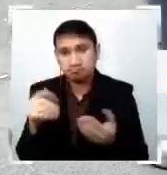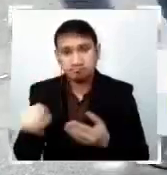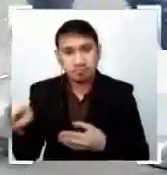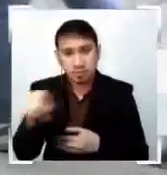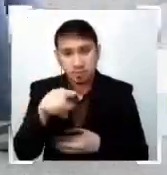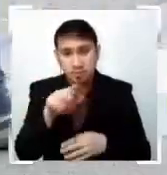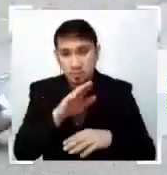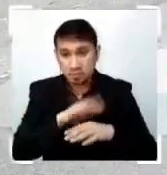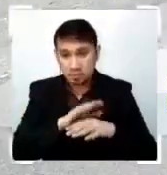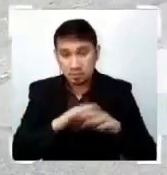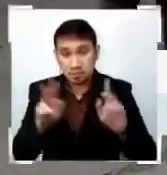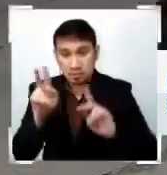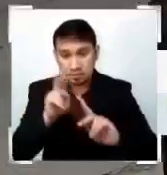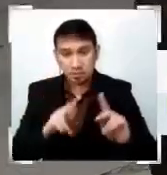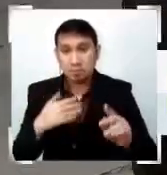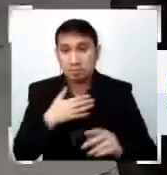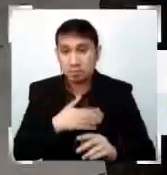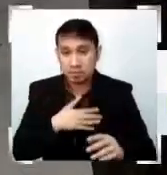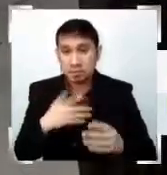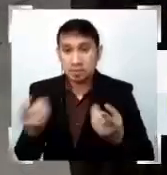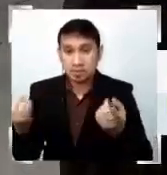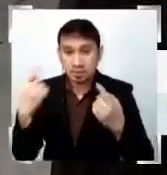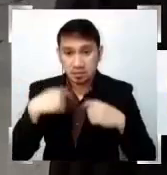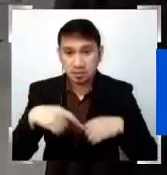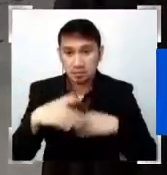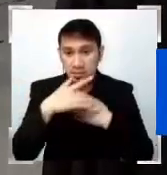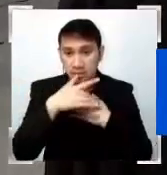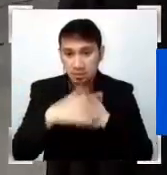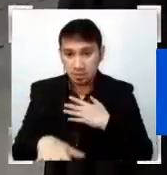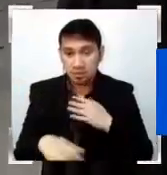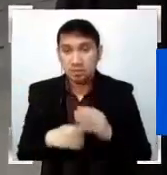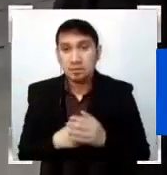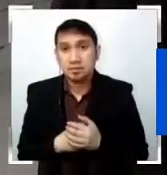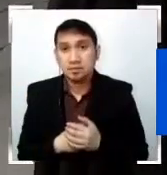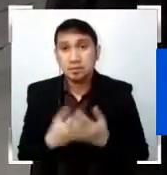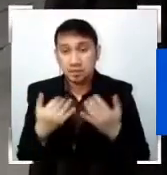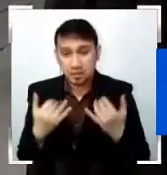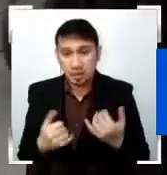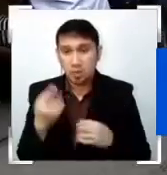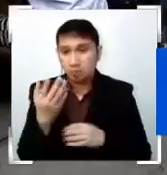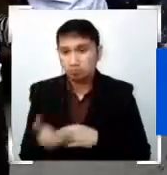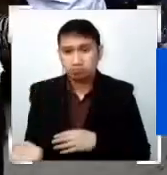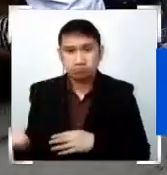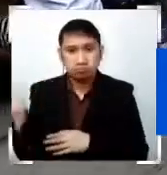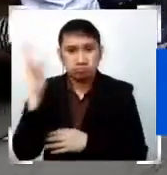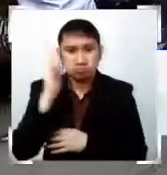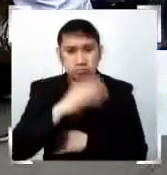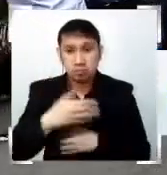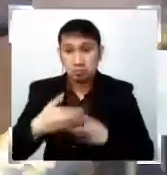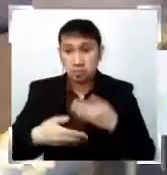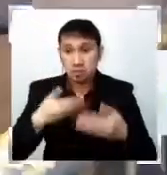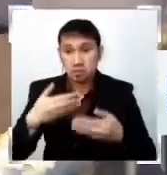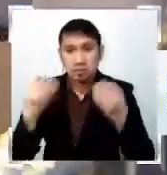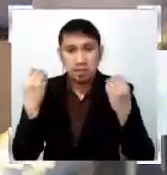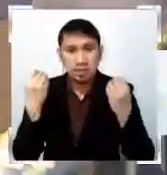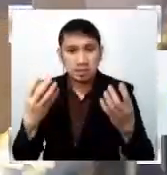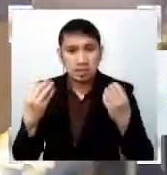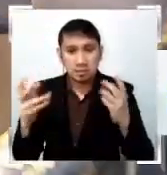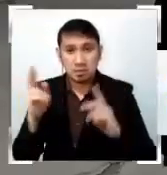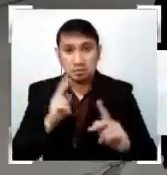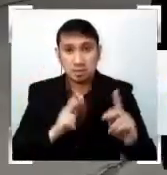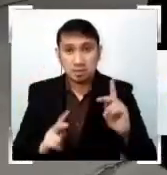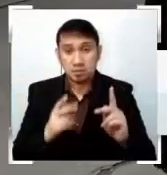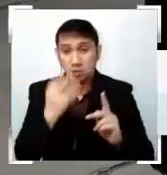abutan ng cut-off. Asahan po nila isang buong araw ang proseso dahil sa dami po ng tao. Yung nagreklamo po kasi sila yung mga